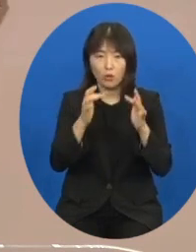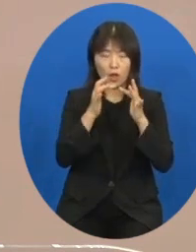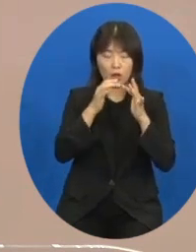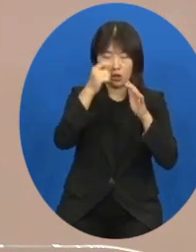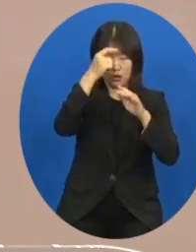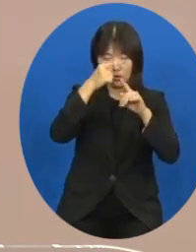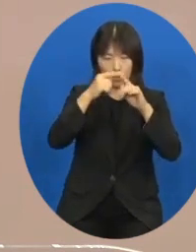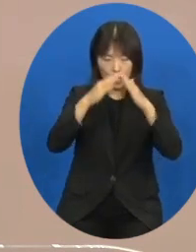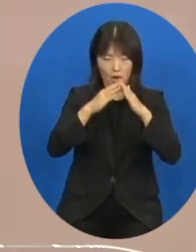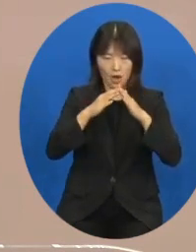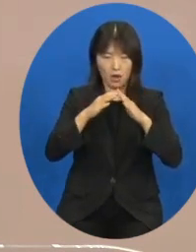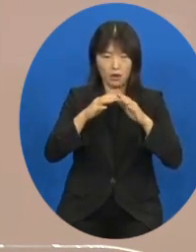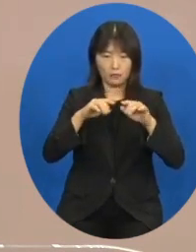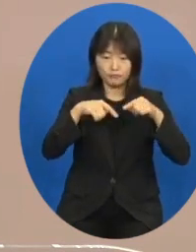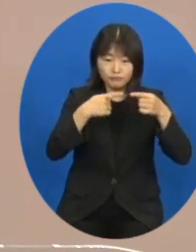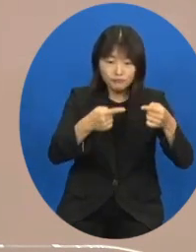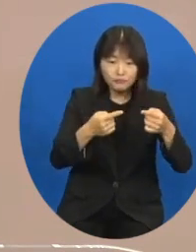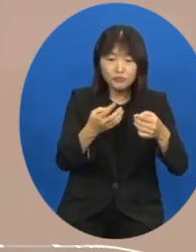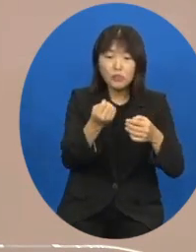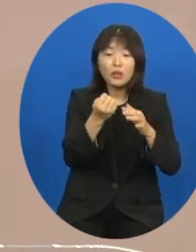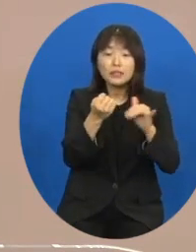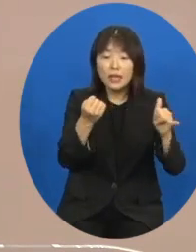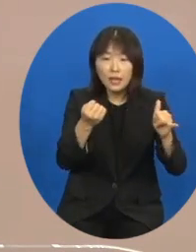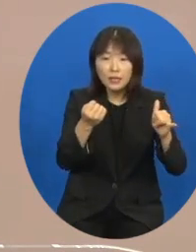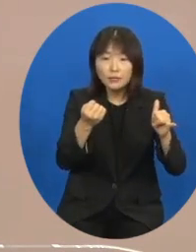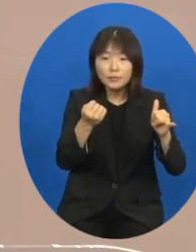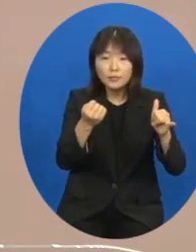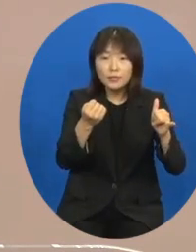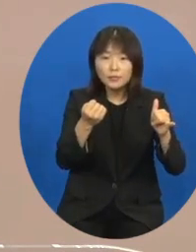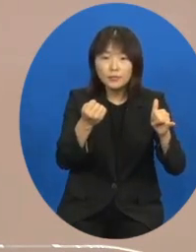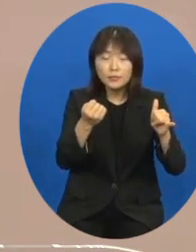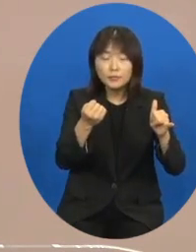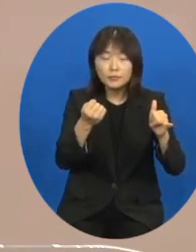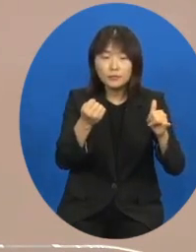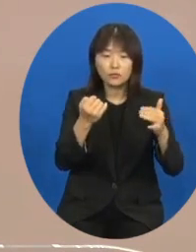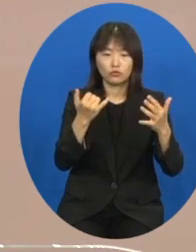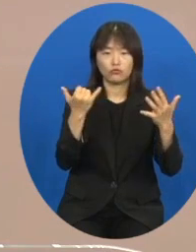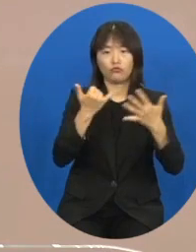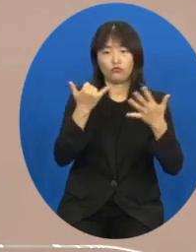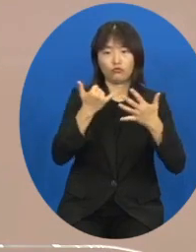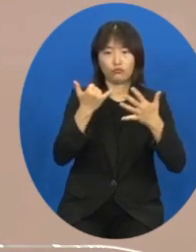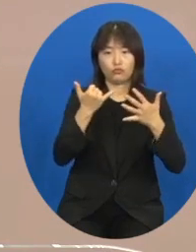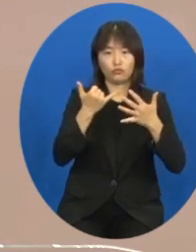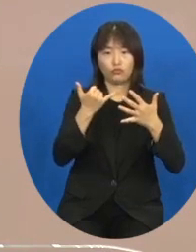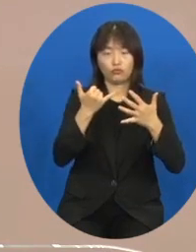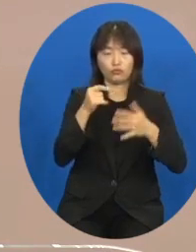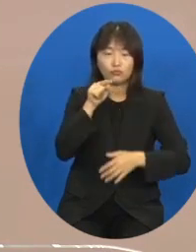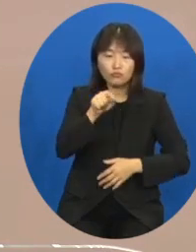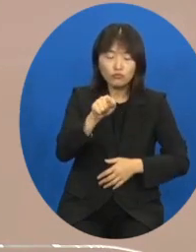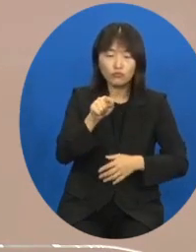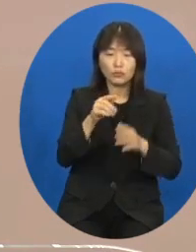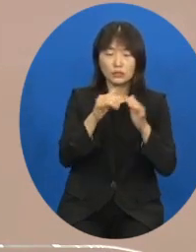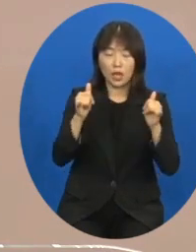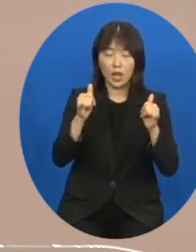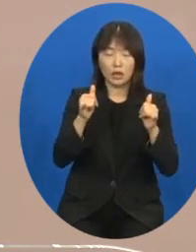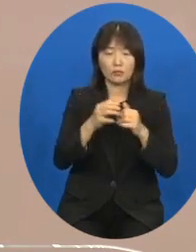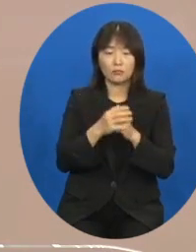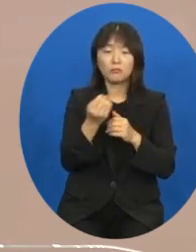교회에 접속해 오는 사람은 몇 명이냐? 유튜브 구독자 수는 도대체 얼마나